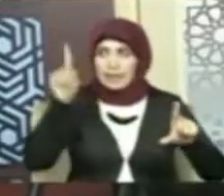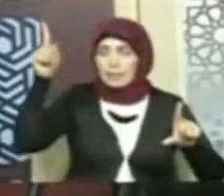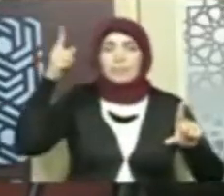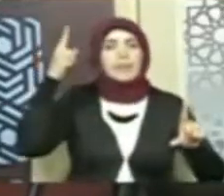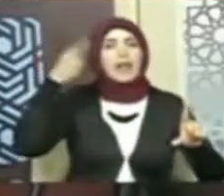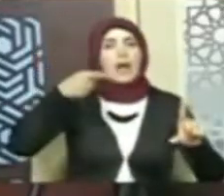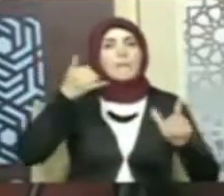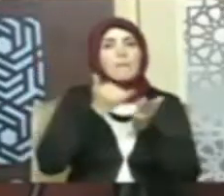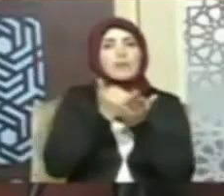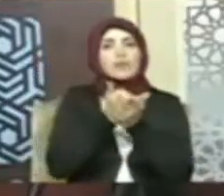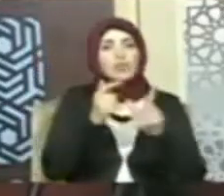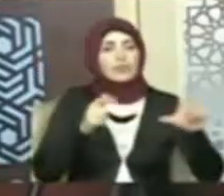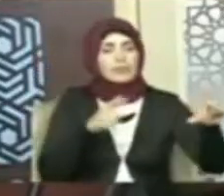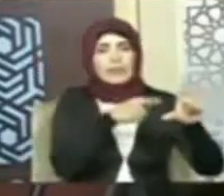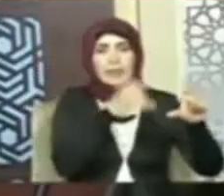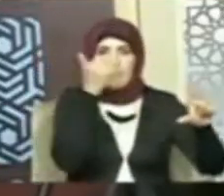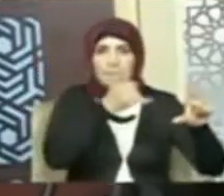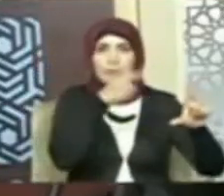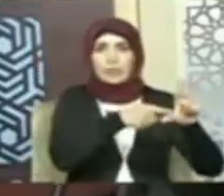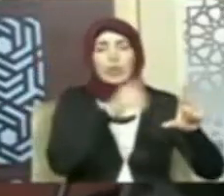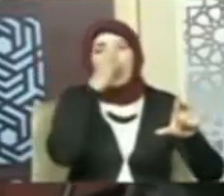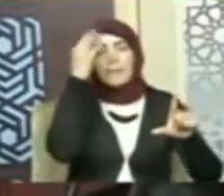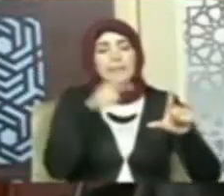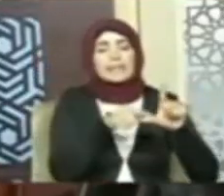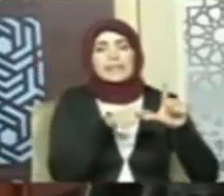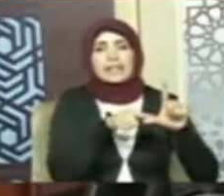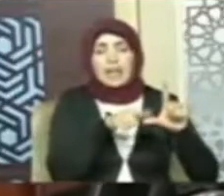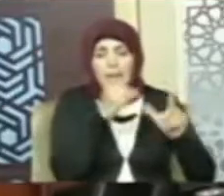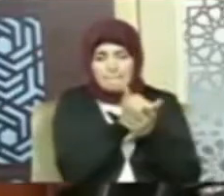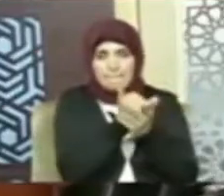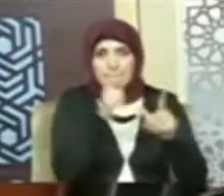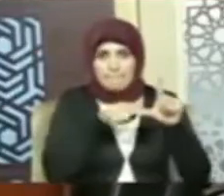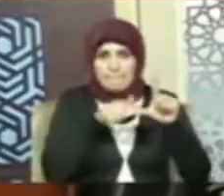عنه. من ولي أمر عشرة من الناس